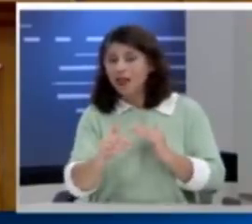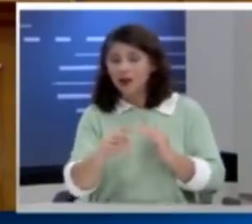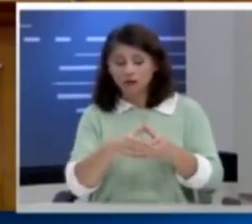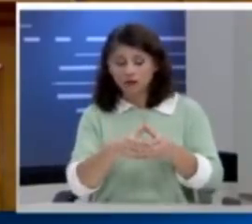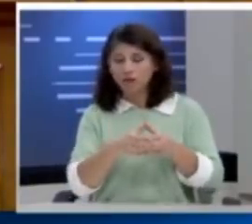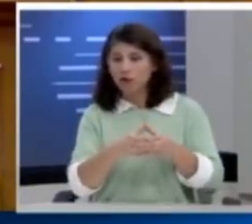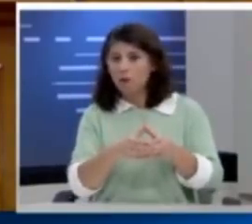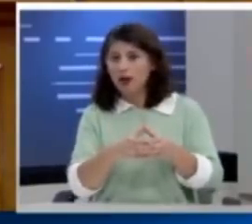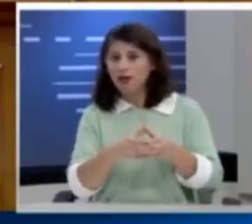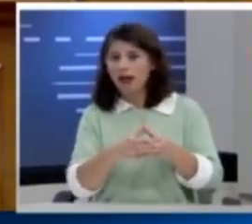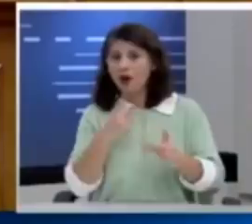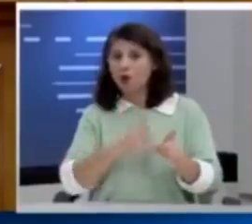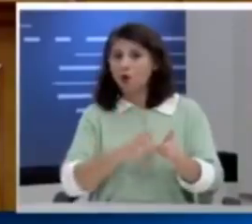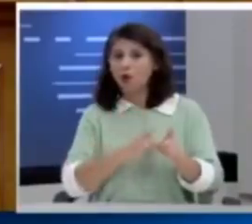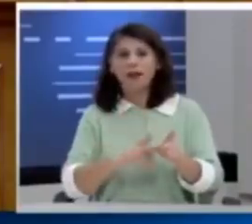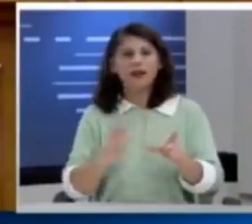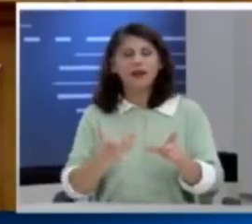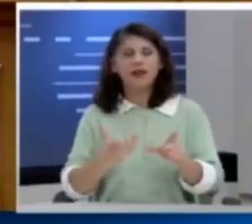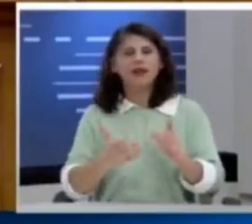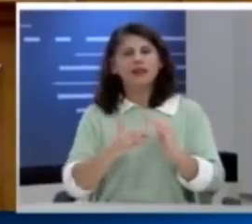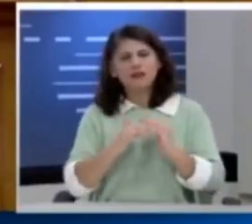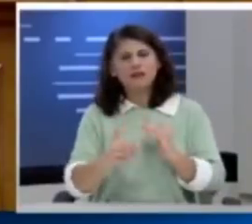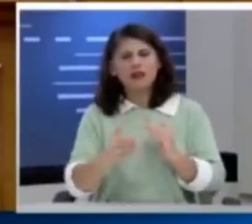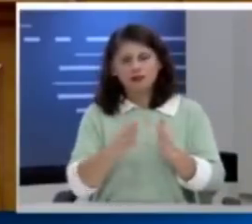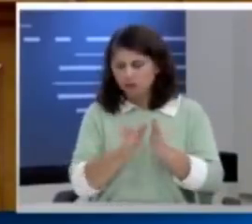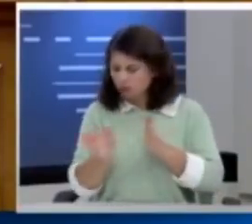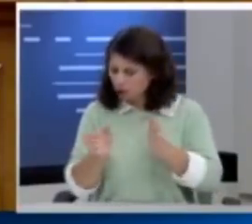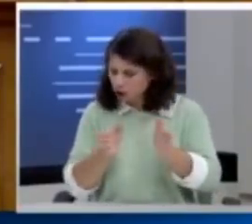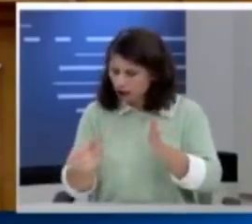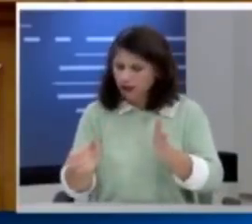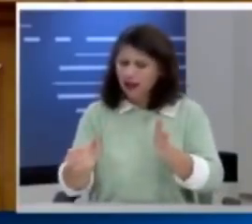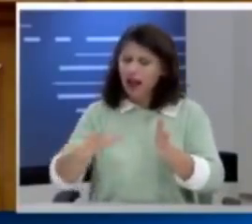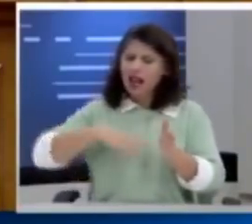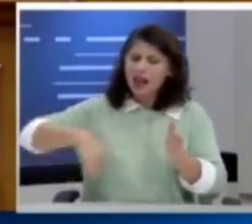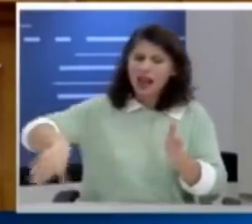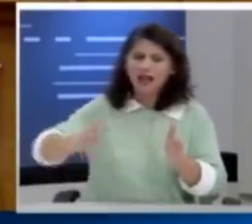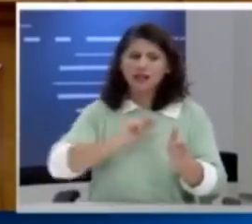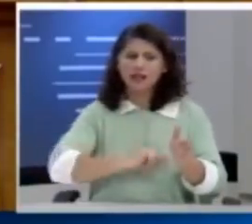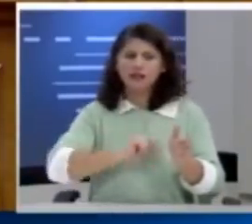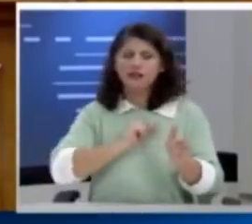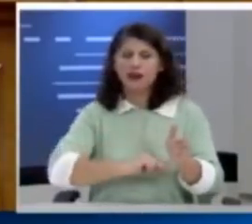ΚΚΕ, ακριβώς γιατί είναι σταθερά προσανατολισμένο στα λαϊκά συμφέροντα.